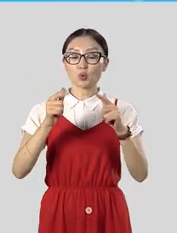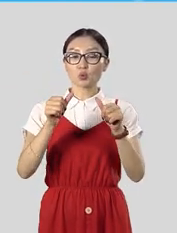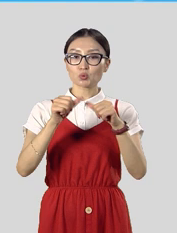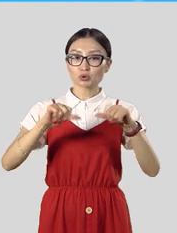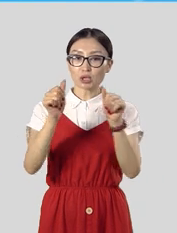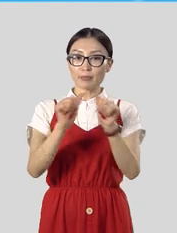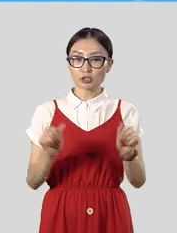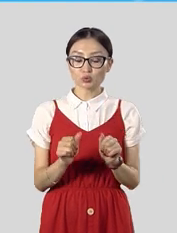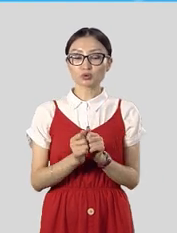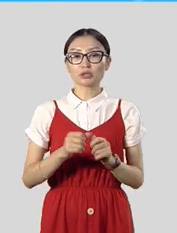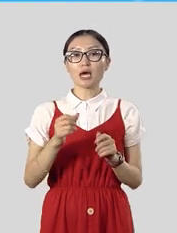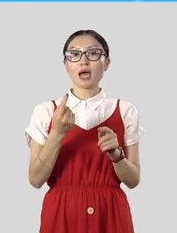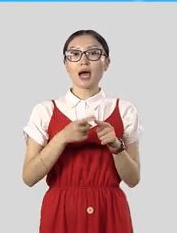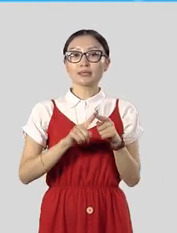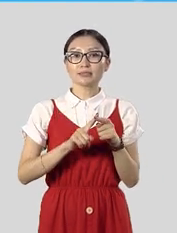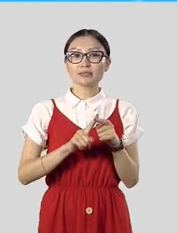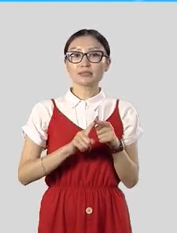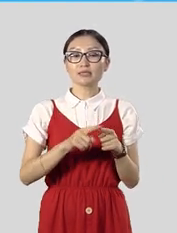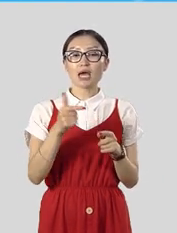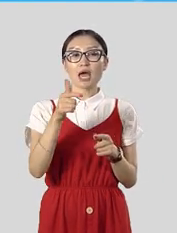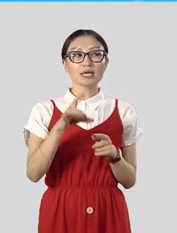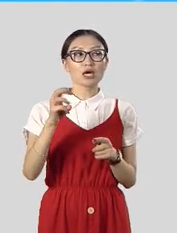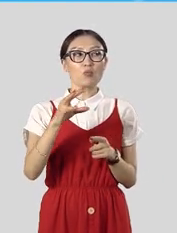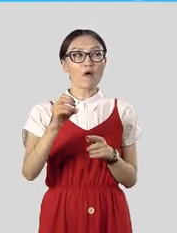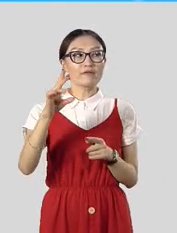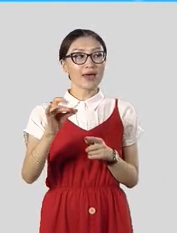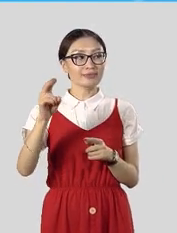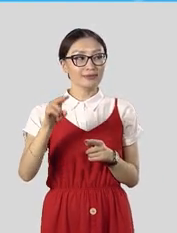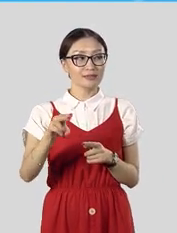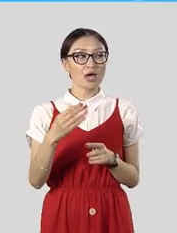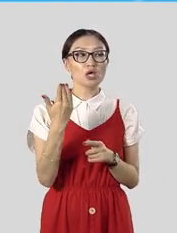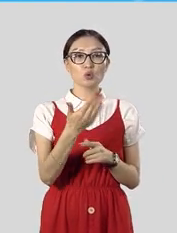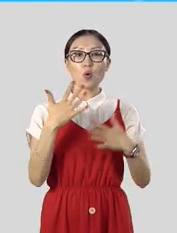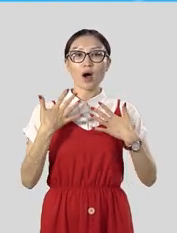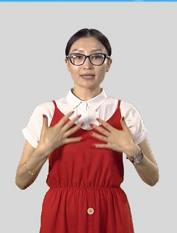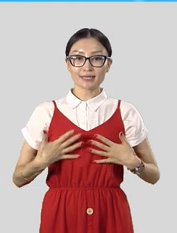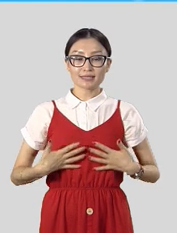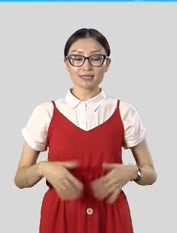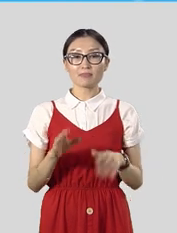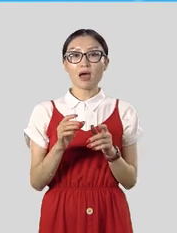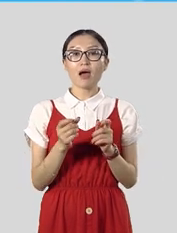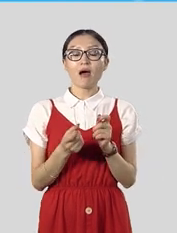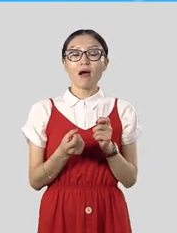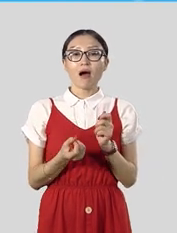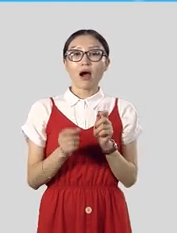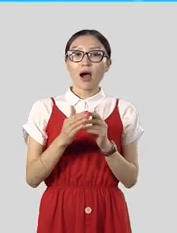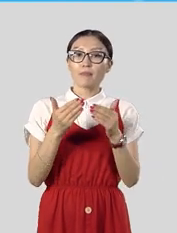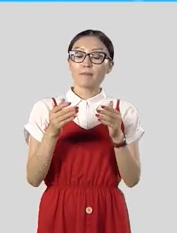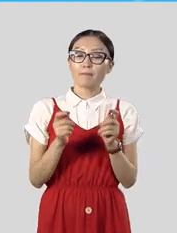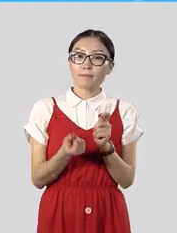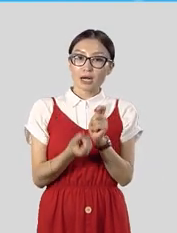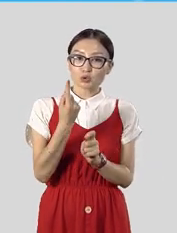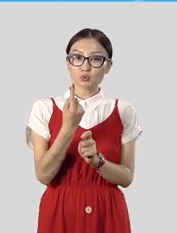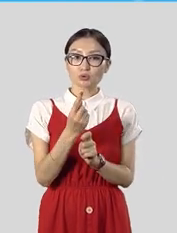клетки. Гидра стебельчатая – гермафродит, так как в ее организме образуются и женские,